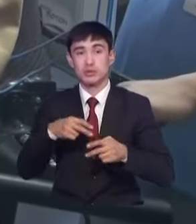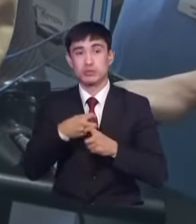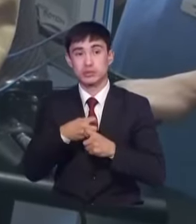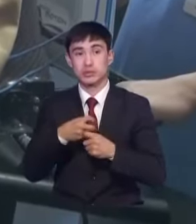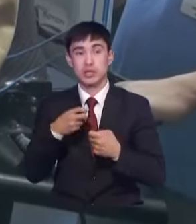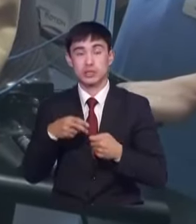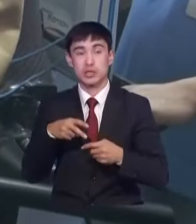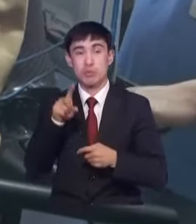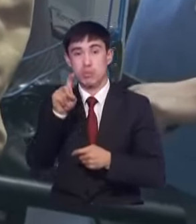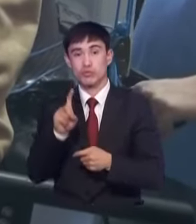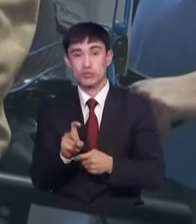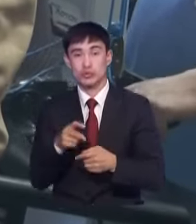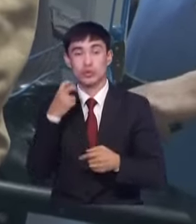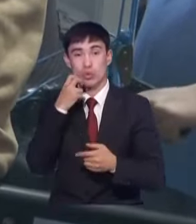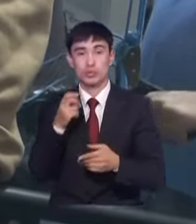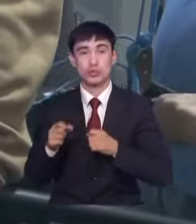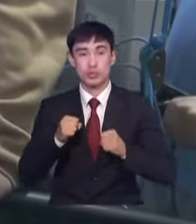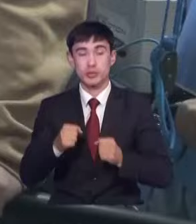позвоночника и